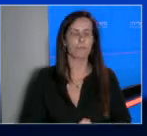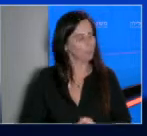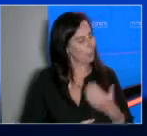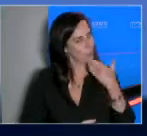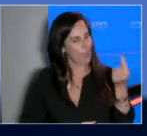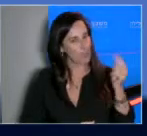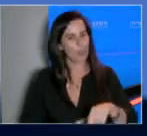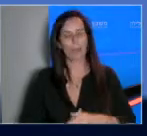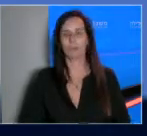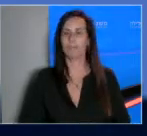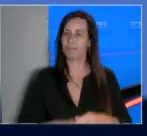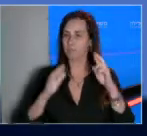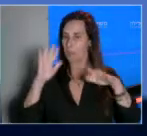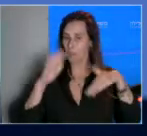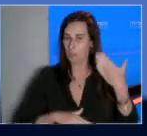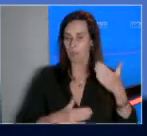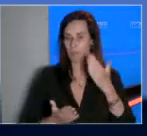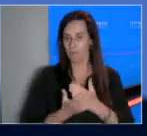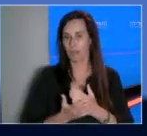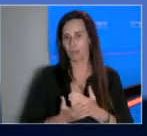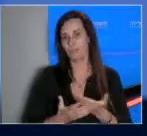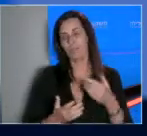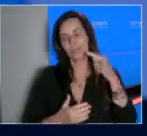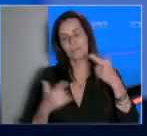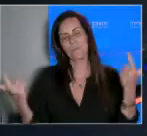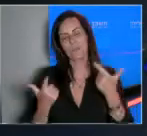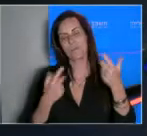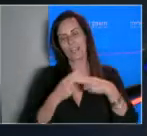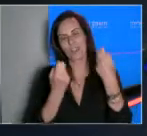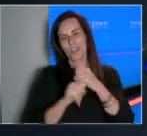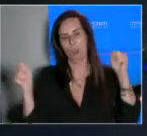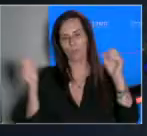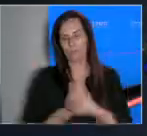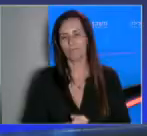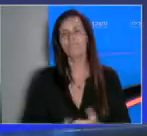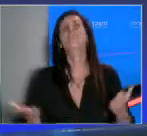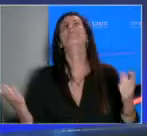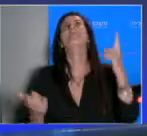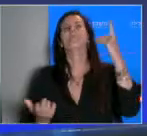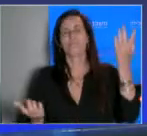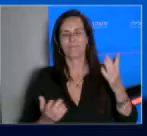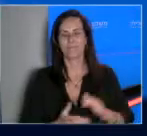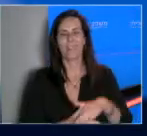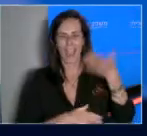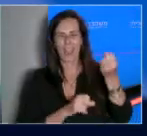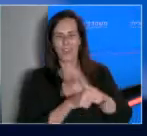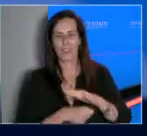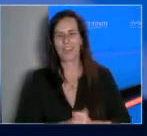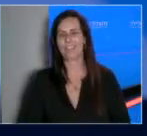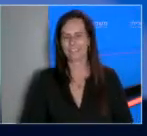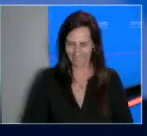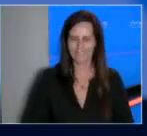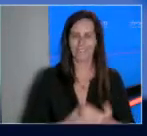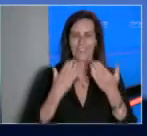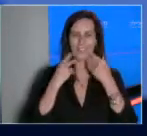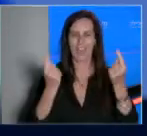תודה רבה שהצטרפת אלינו. אני מקווה שבפעם הבאה כבר נהיה במסיבה של לקראת השחרור. אבל אתה יודע. גם אחרי הקורונה. כן. תודה רבה